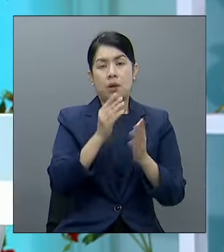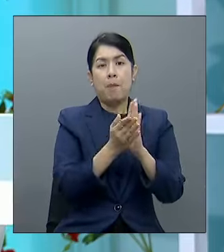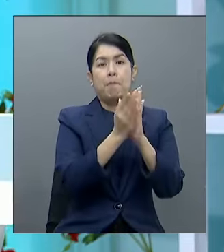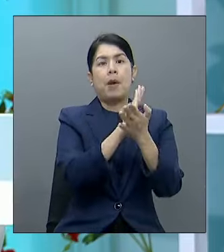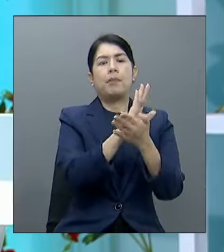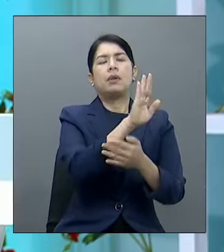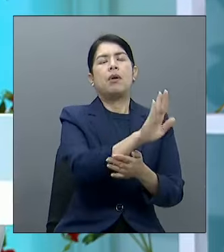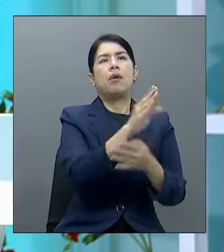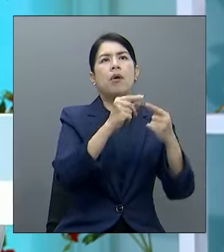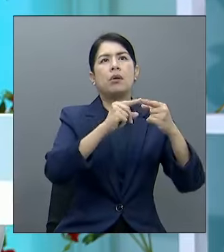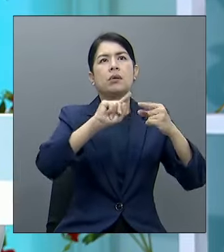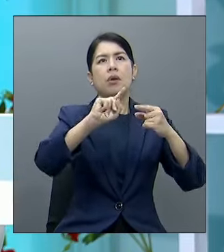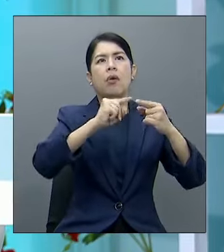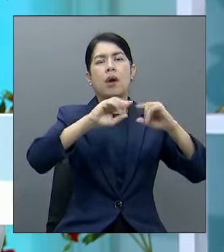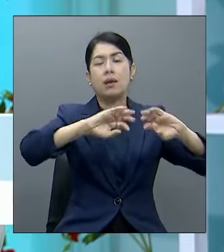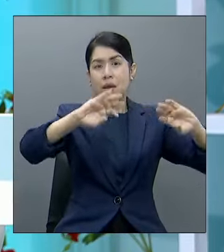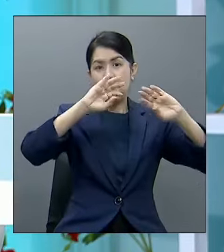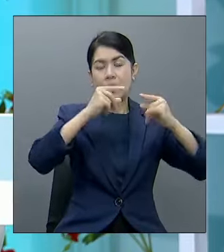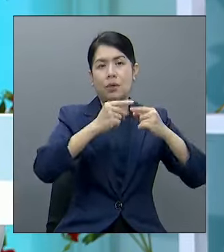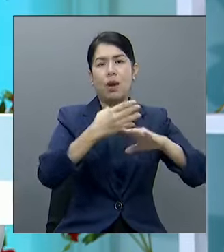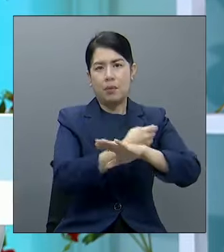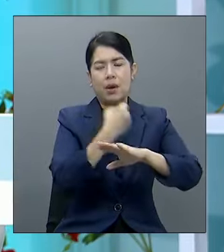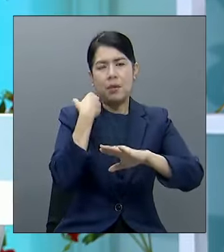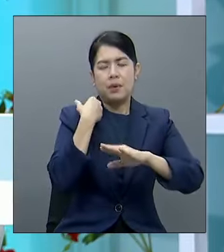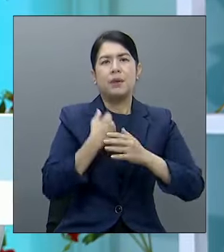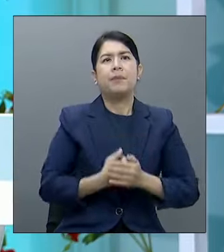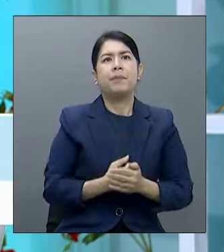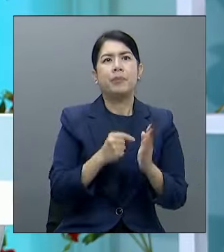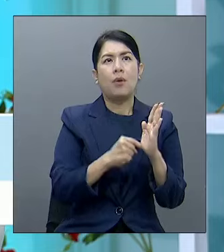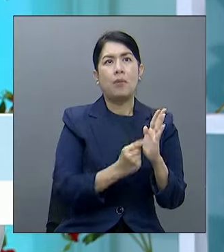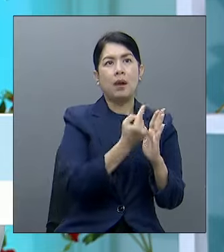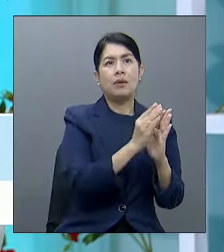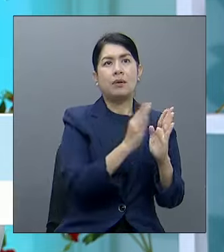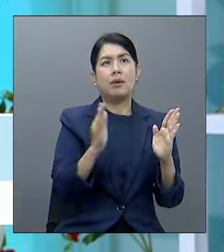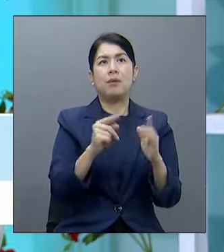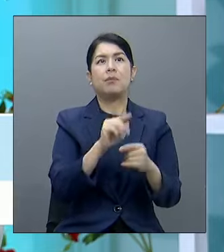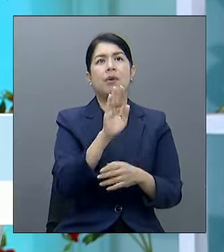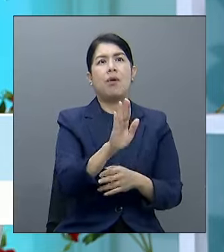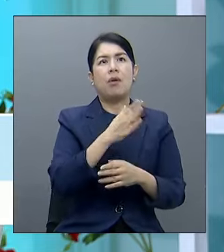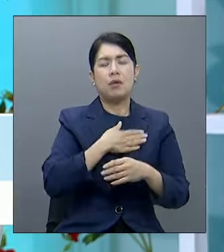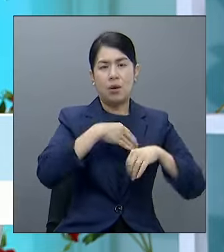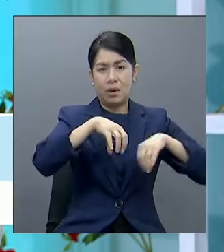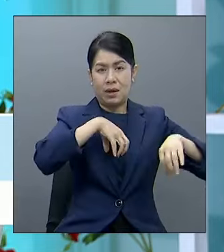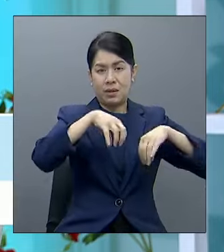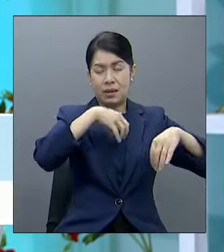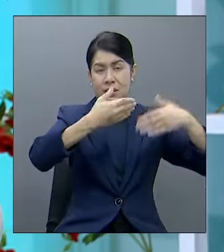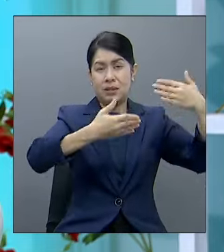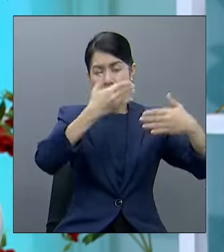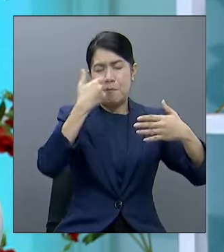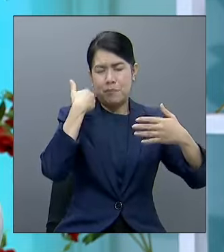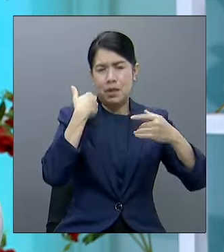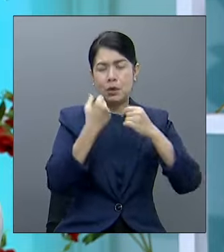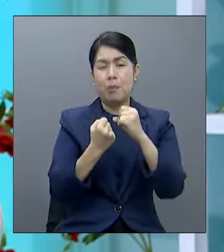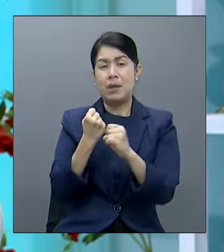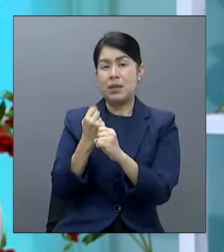การเมืองด้วยนะคะแล้วก็ที่สำคัญก็คือว่าเป็นครั้งแรกๆที่เราจัดเป็นปีที่2และเราย้ายจาก